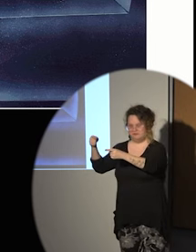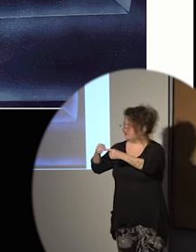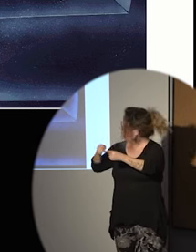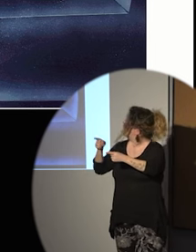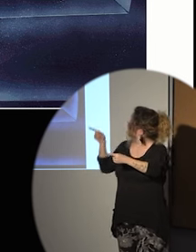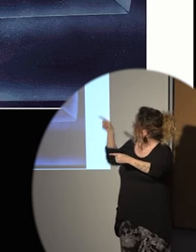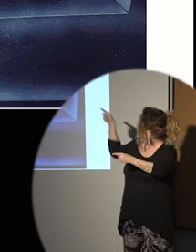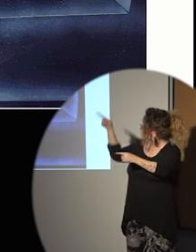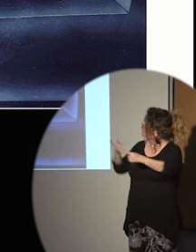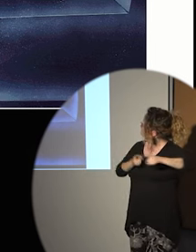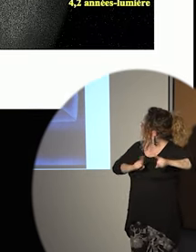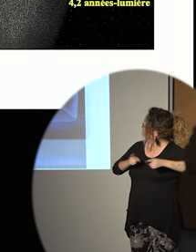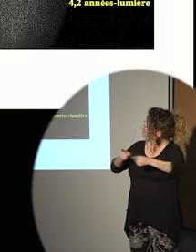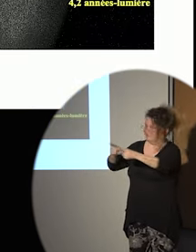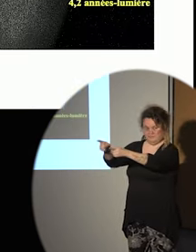à leur vitesse.